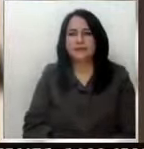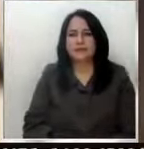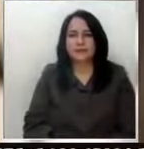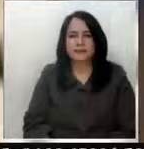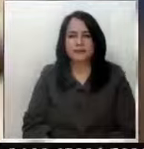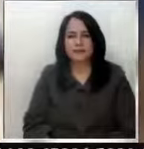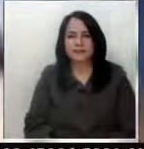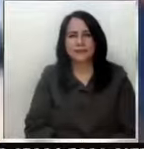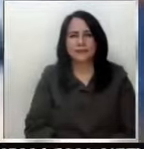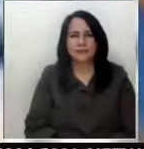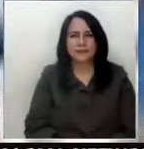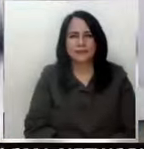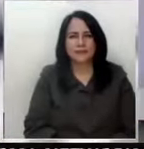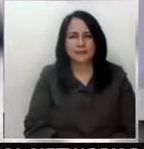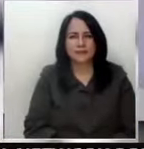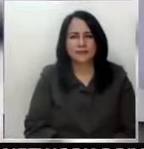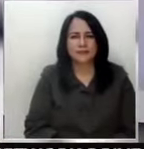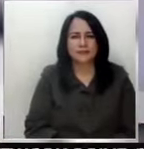Oras.